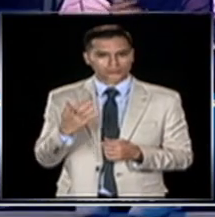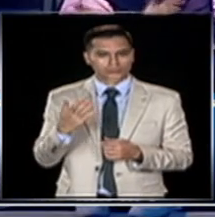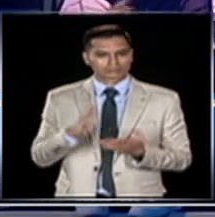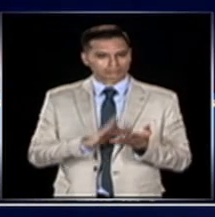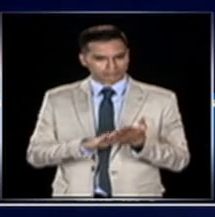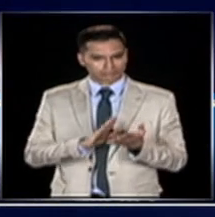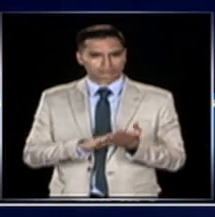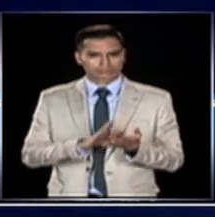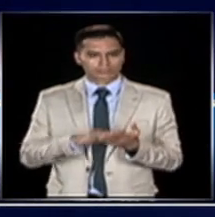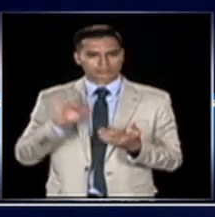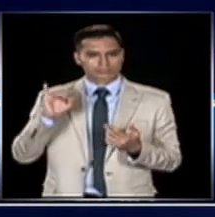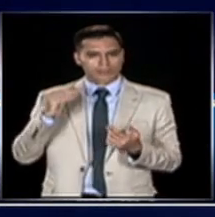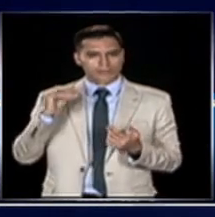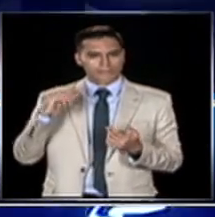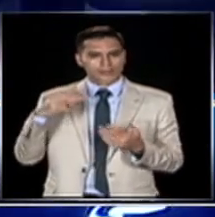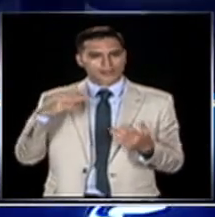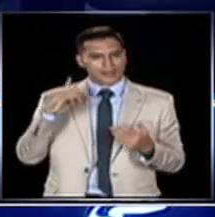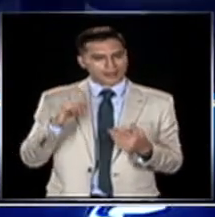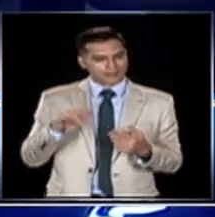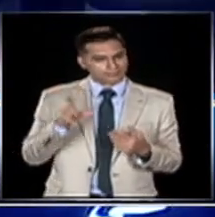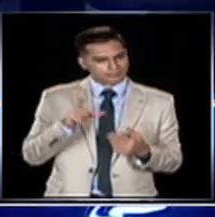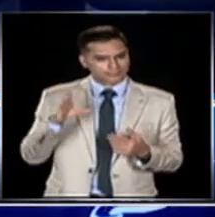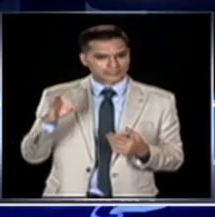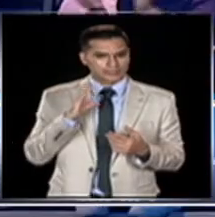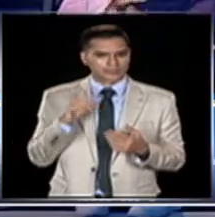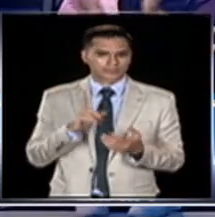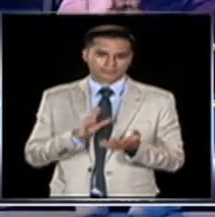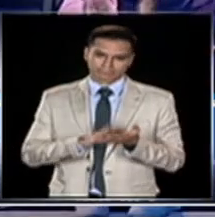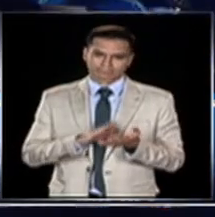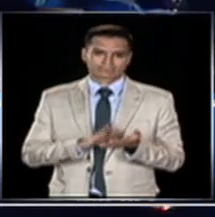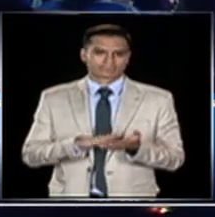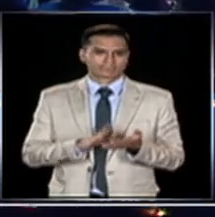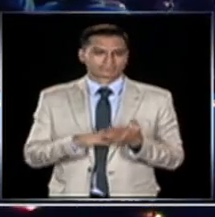برافو عليك محمد علي، برافو عليك. إجابة صحيحة. برافو عليك يا محمد،